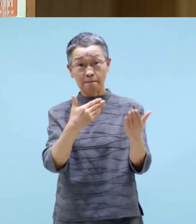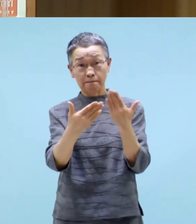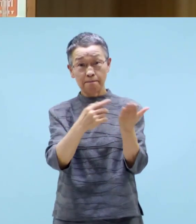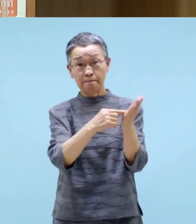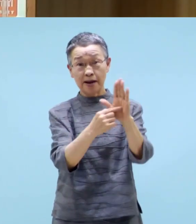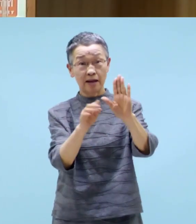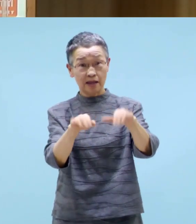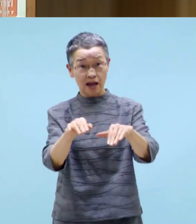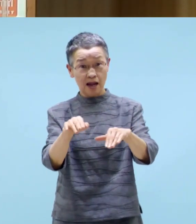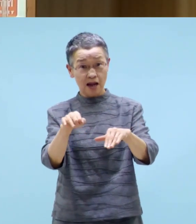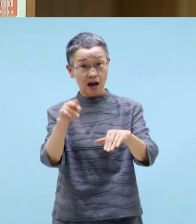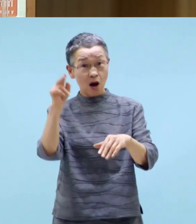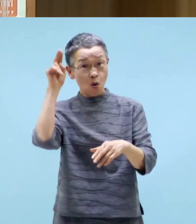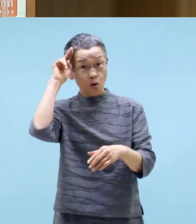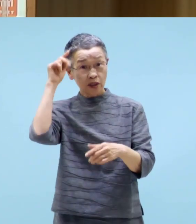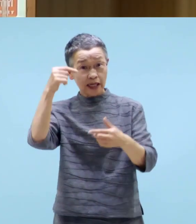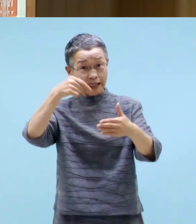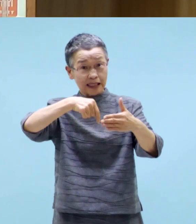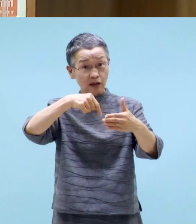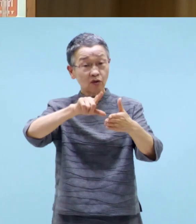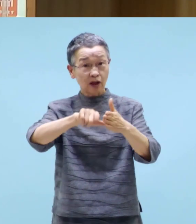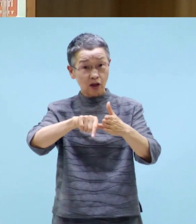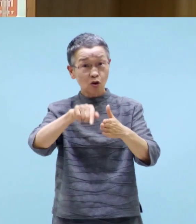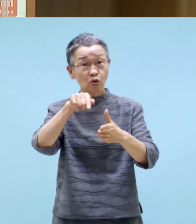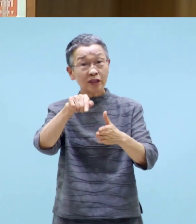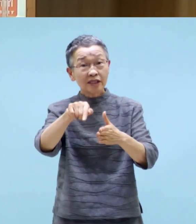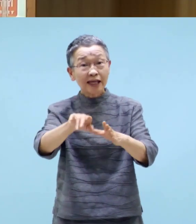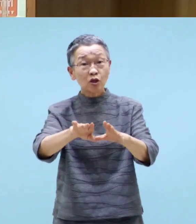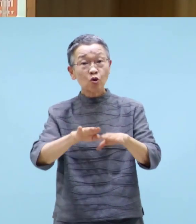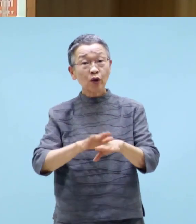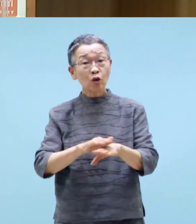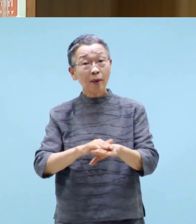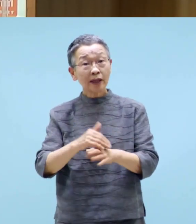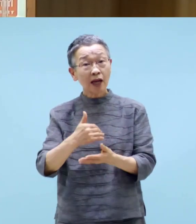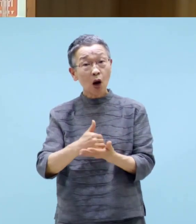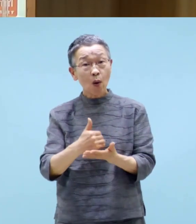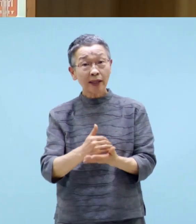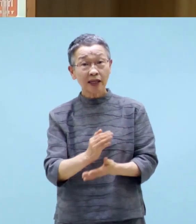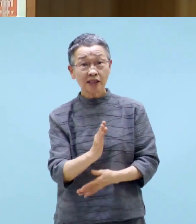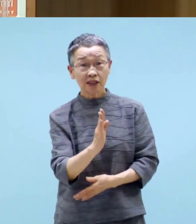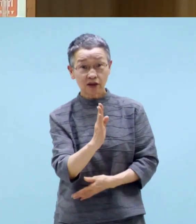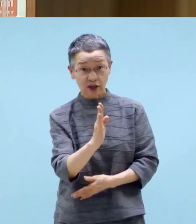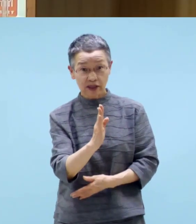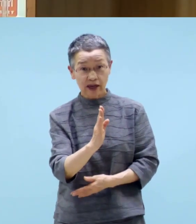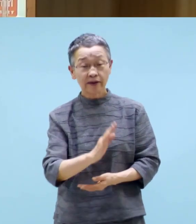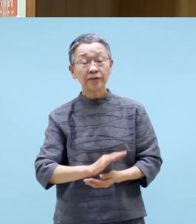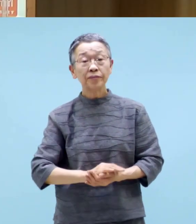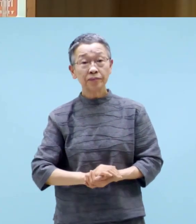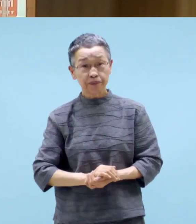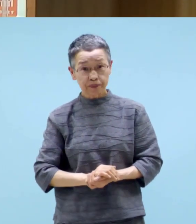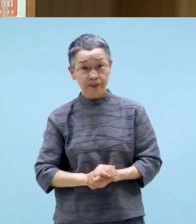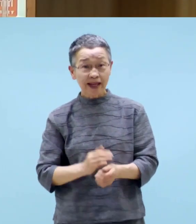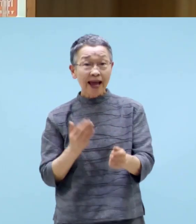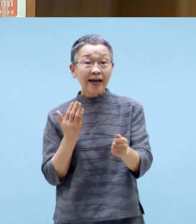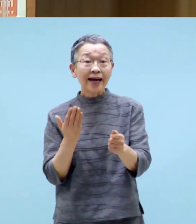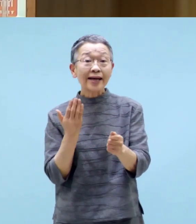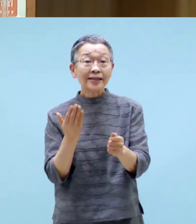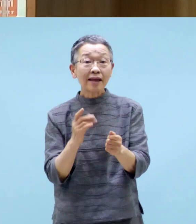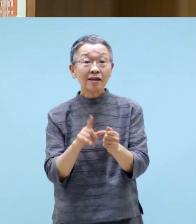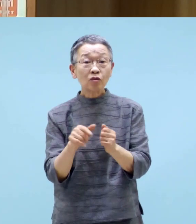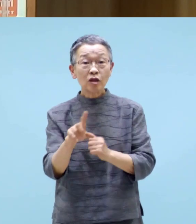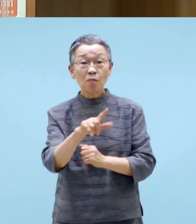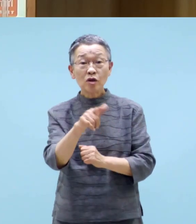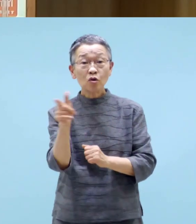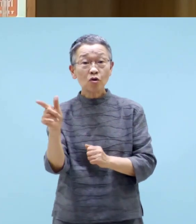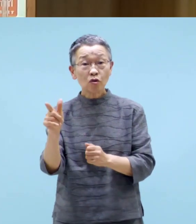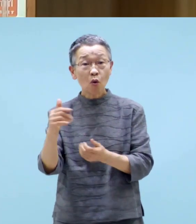についてですね、これについての知事としての受け止めをまずお伺いできればと思います。 はい、会見などでもお話をされてますけども